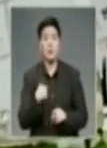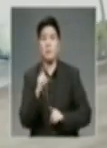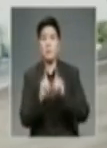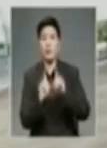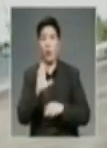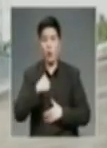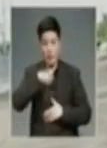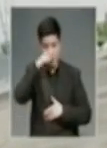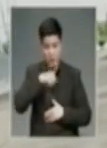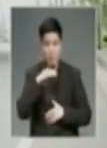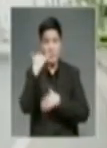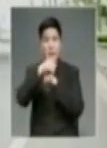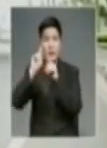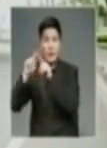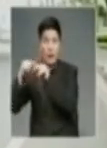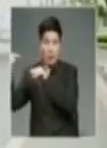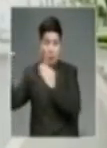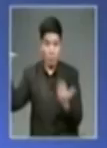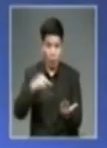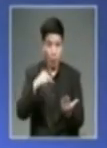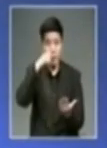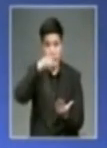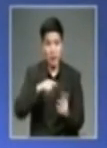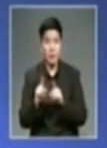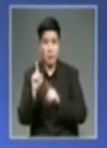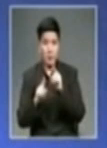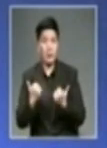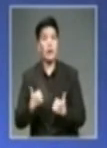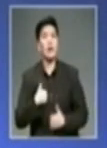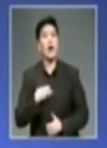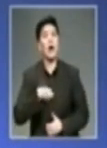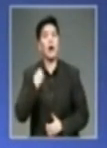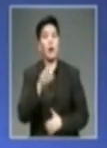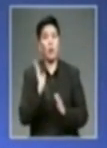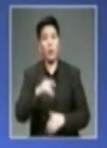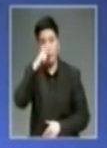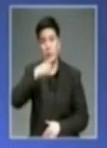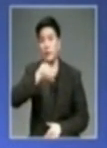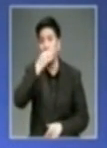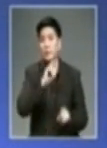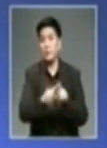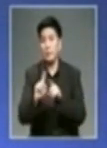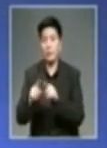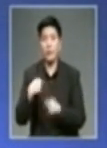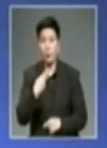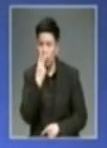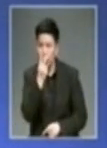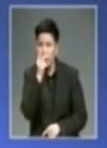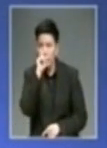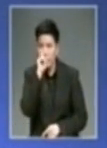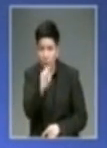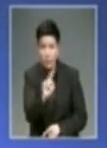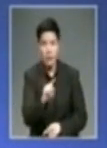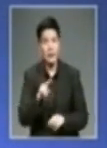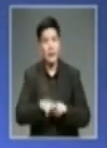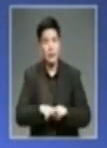ทั้งในประเทศและต่างประเทศนะครับก็ดีขึ้นตามลำดับผมอยากให้ประชาชนคนไทยนะครับทุกคนทุกอาชีพทุกรายได้ได้ลองสังเกตดูดีๆนะครับลองนั่